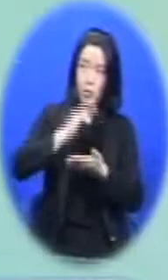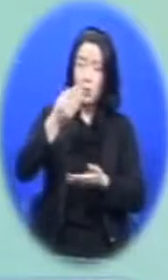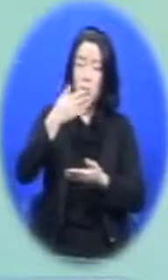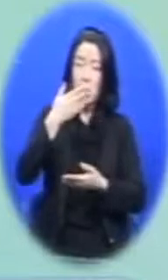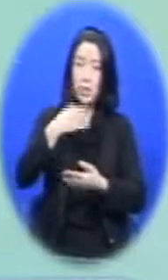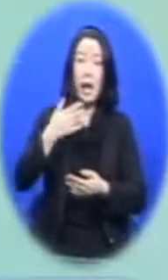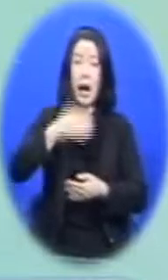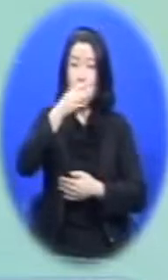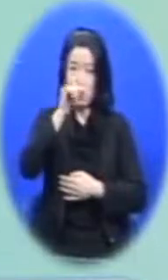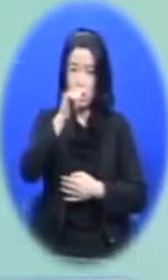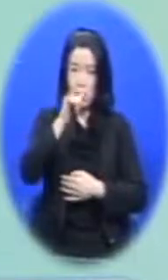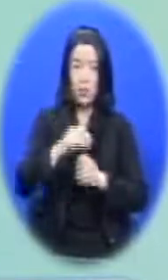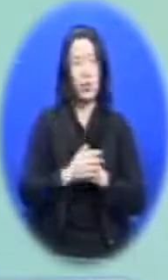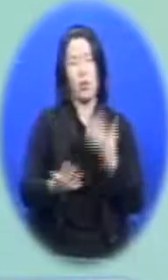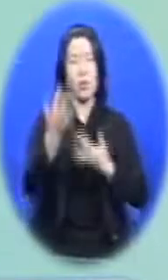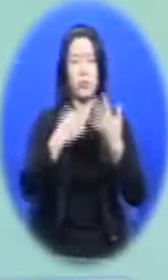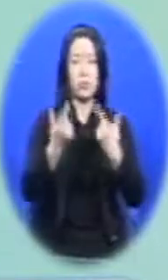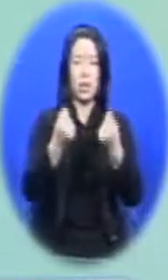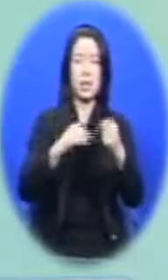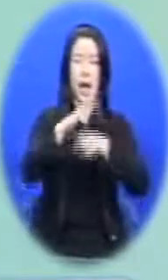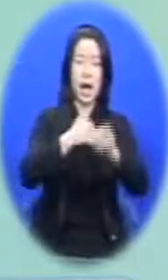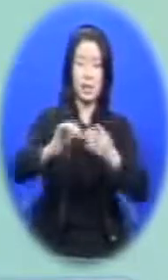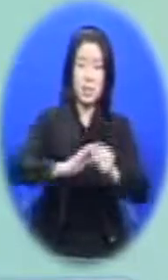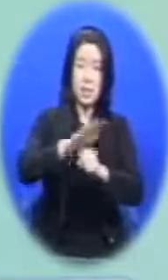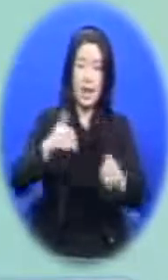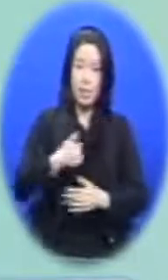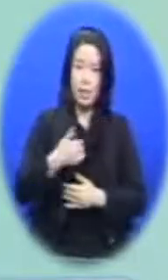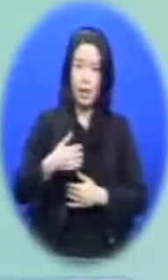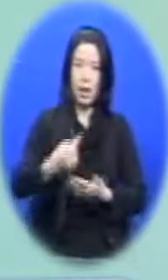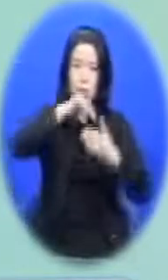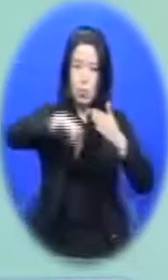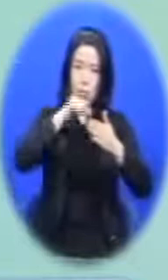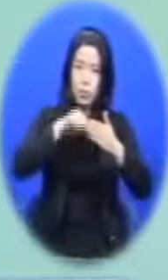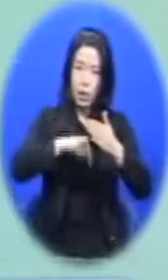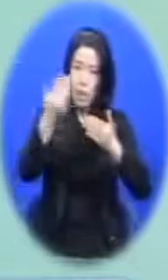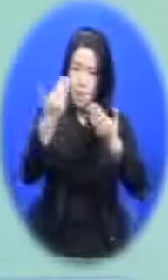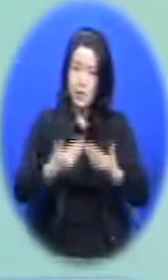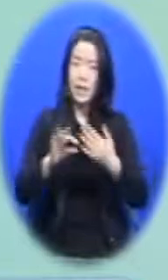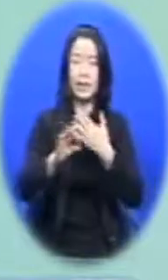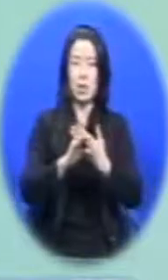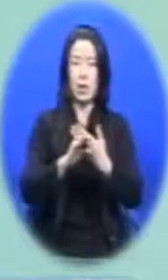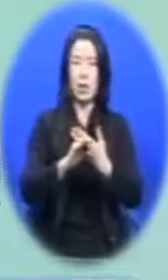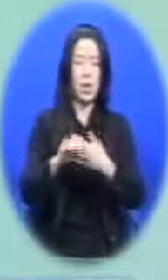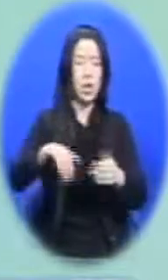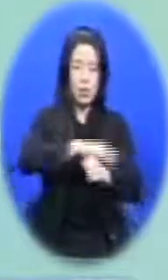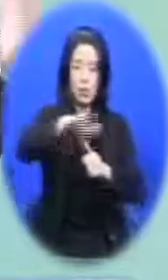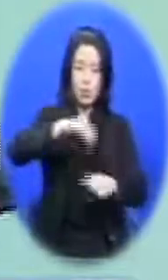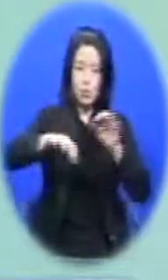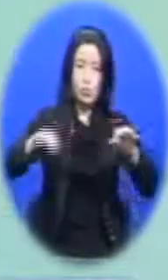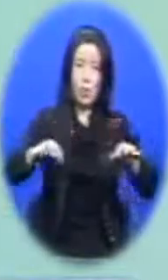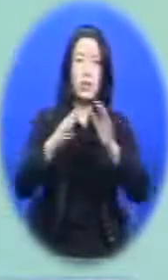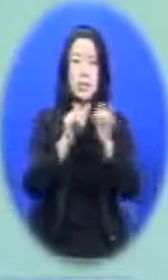있잖아요. 불과 같은 하나님의 사랑을 내가 내 속에 받았다면, 그렇다면 주위 사람들이